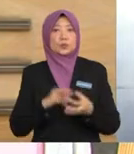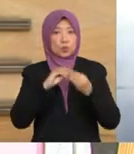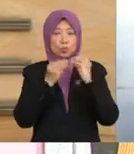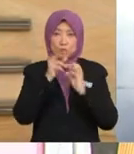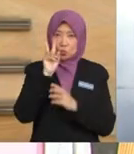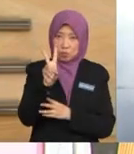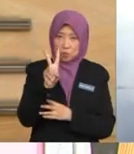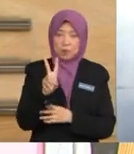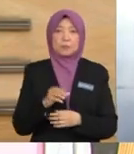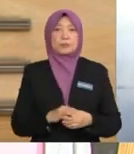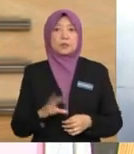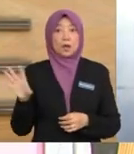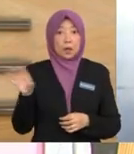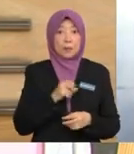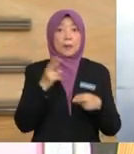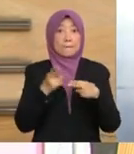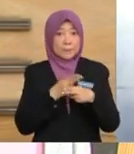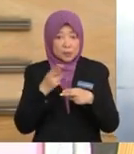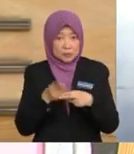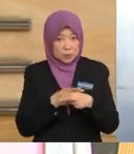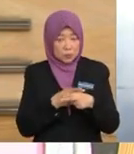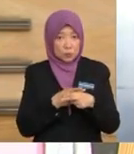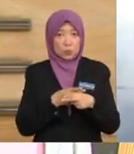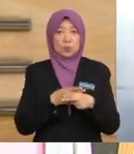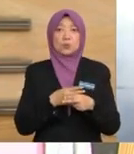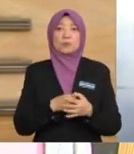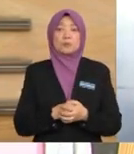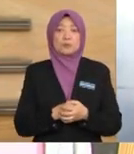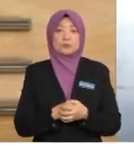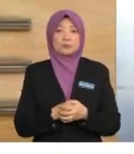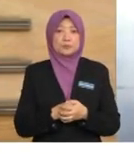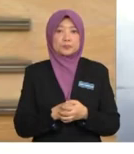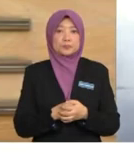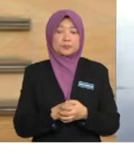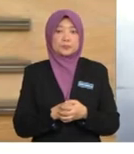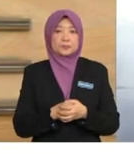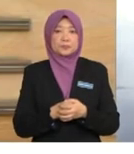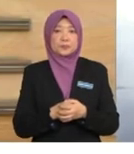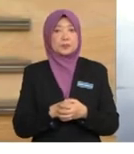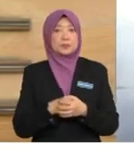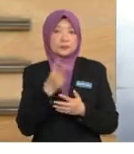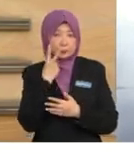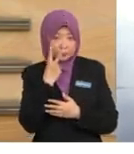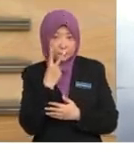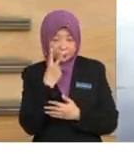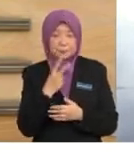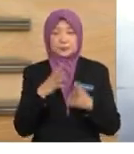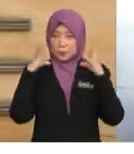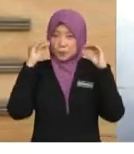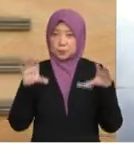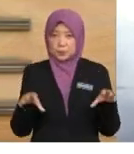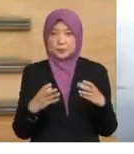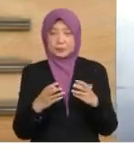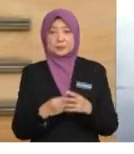ambil pisau lepeh ini, kita just naikkan selit macam ni, ke ataskan macam ni ya. Pusingkan itu.